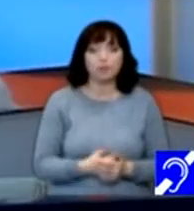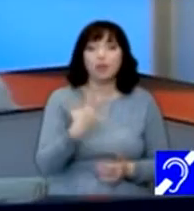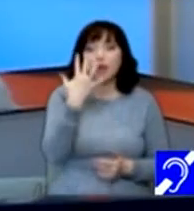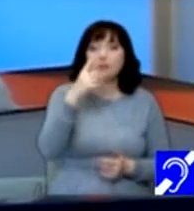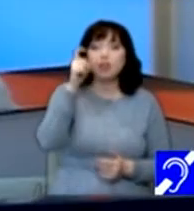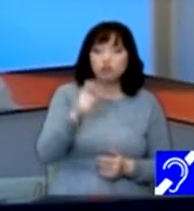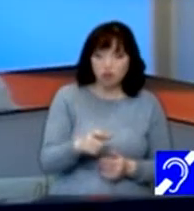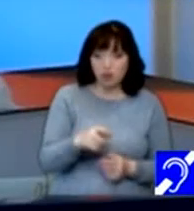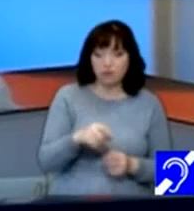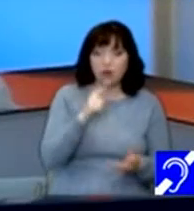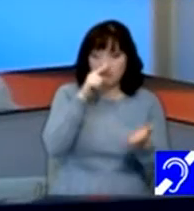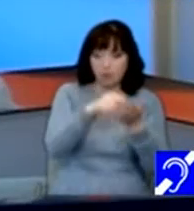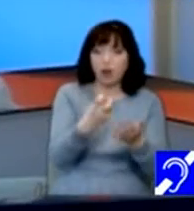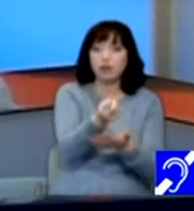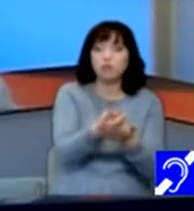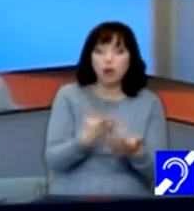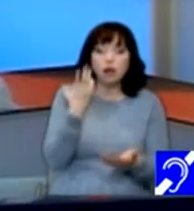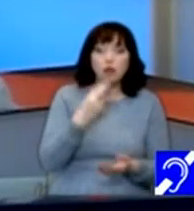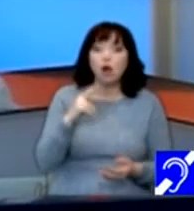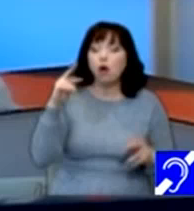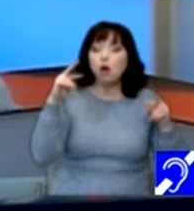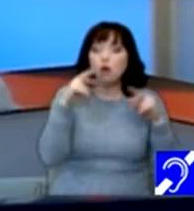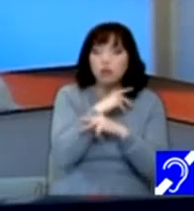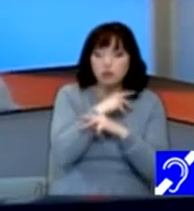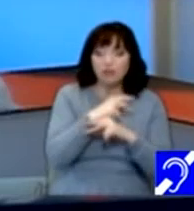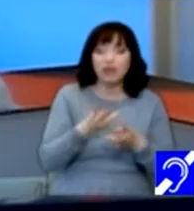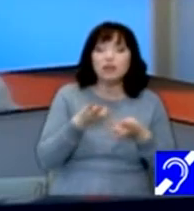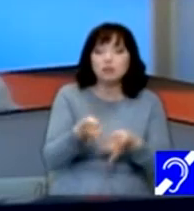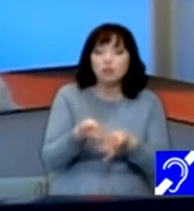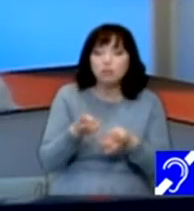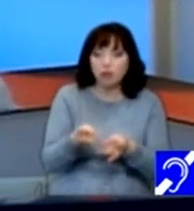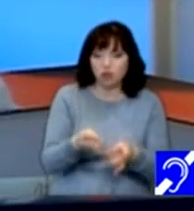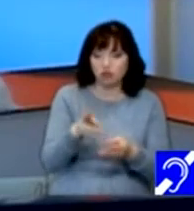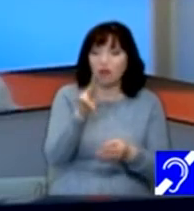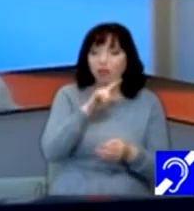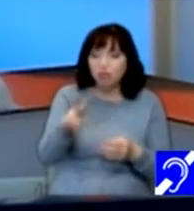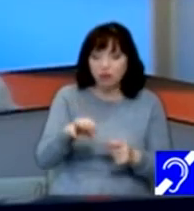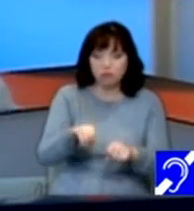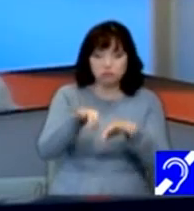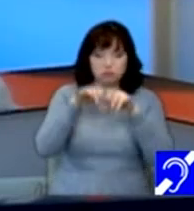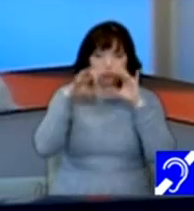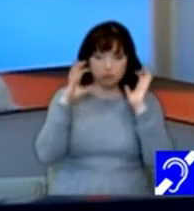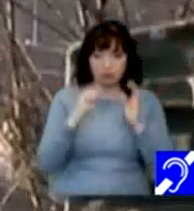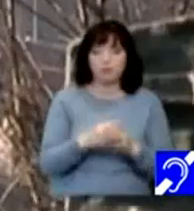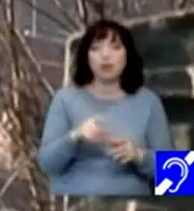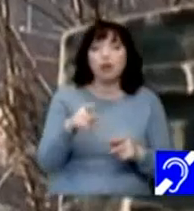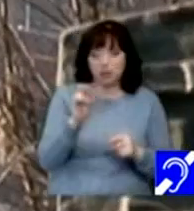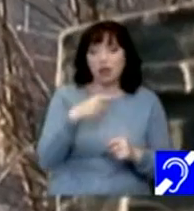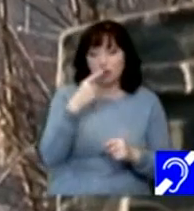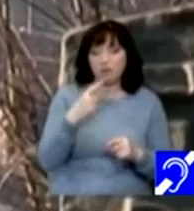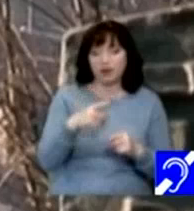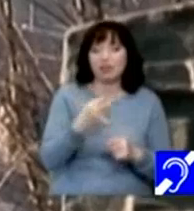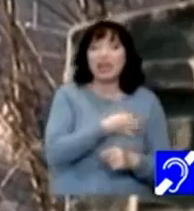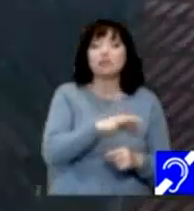5 persoane au ajuns ieri la spital după ce s-au intoxicat din cauza sobelor defecte sau în urma unor scurgeri de gaze. Potrivit